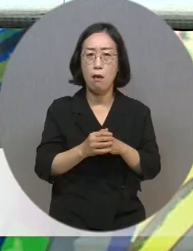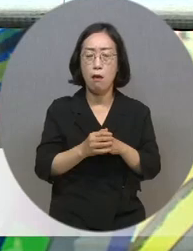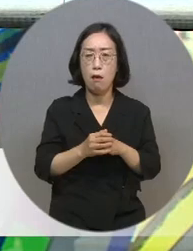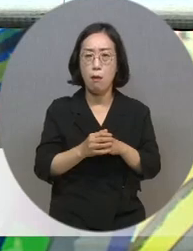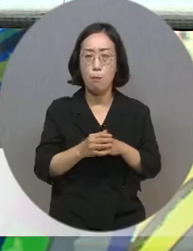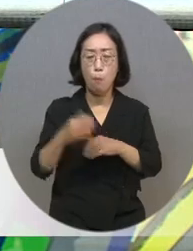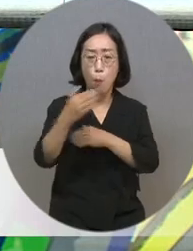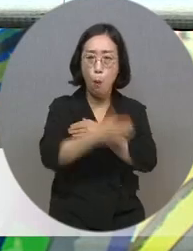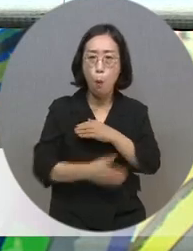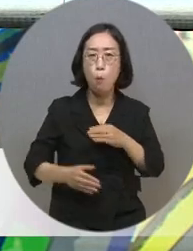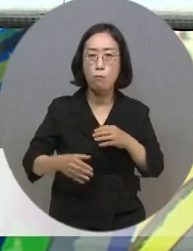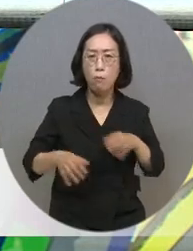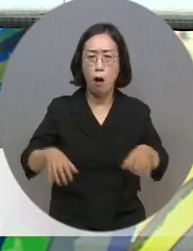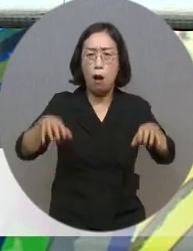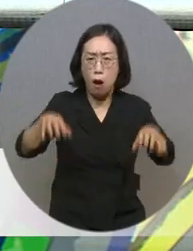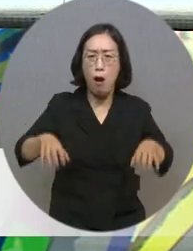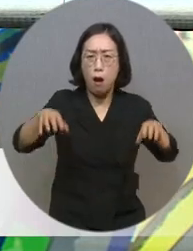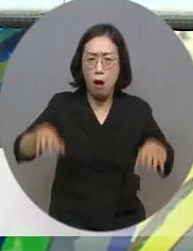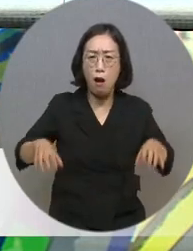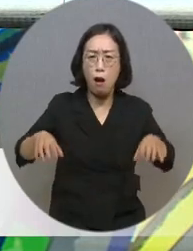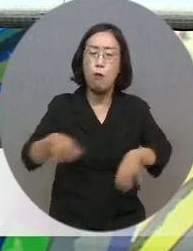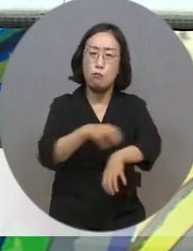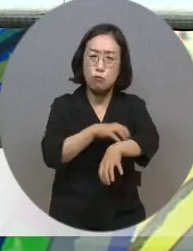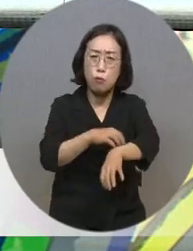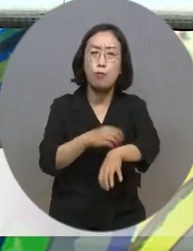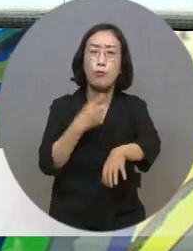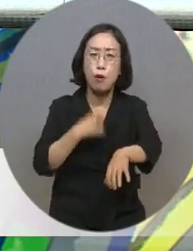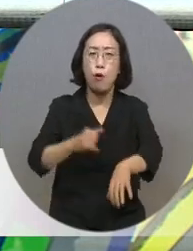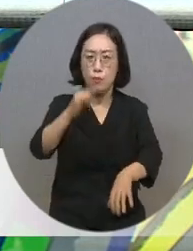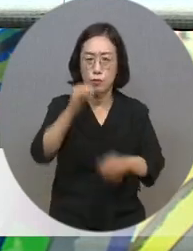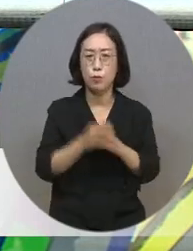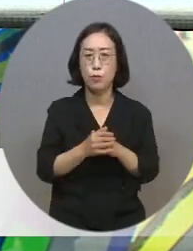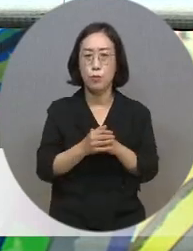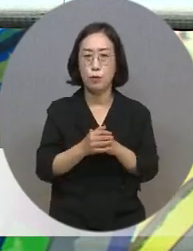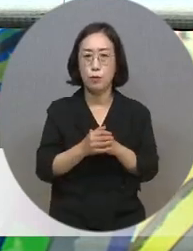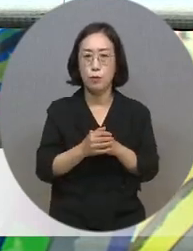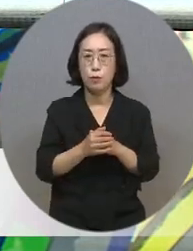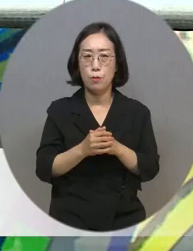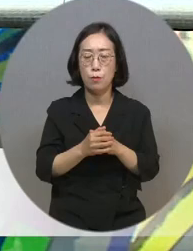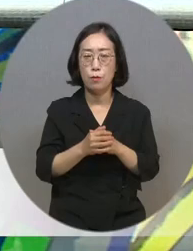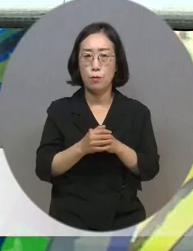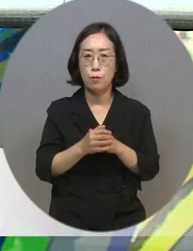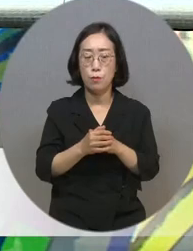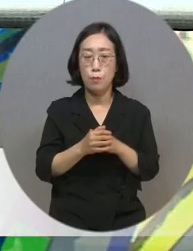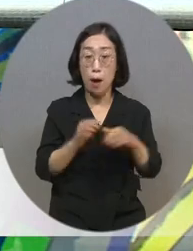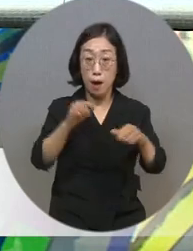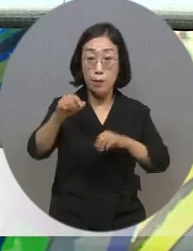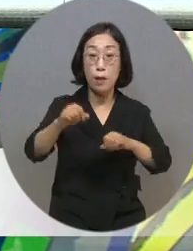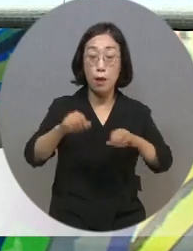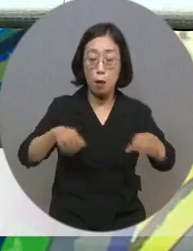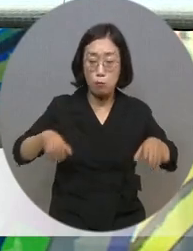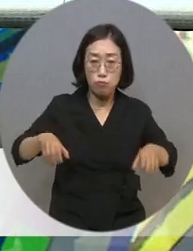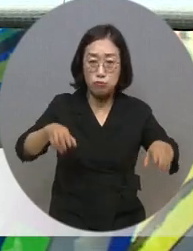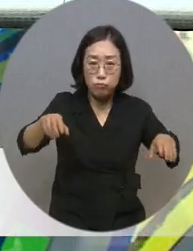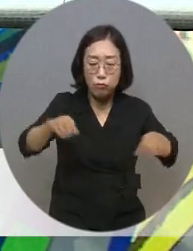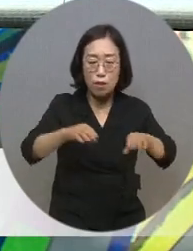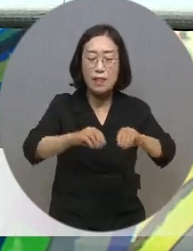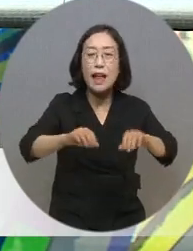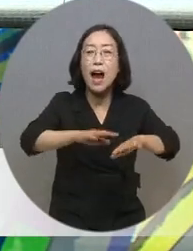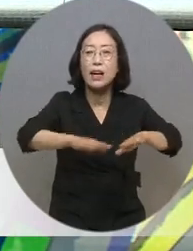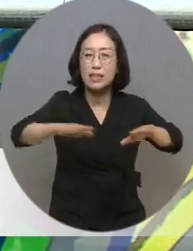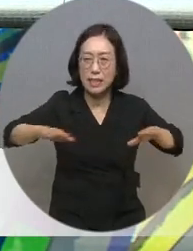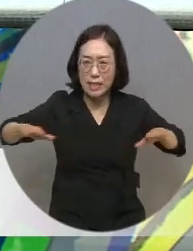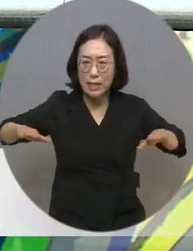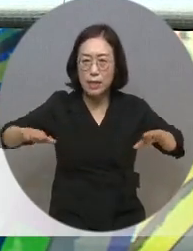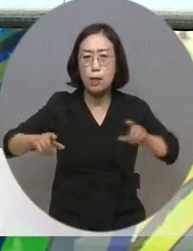덜컹덜컹 쏠리는 경우가 있었어요 그래서 아무래도 이렇게 활동하면서 지향 부분이 제일